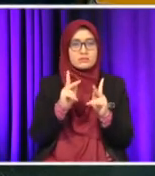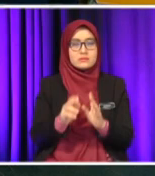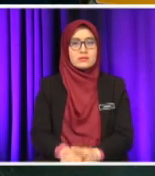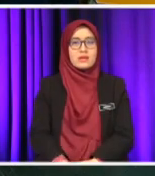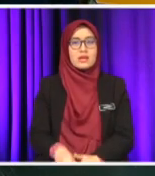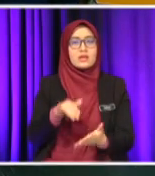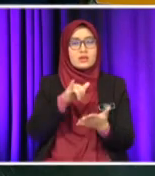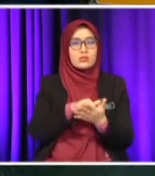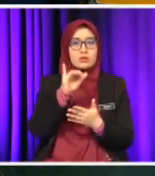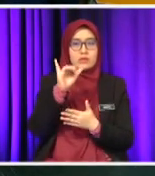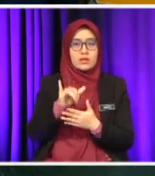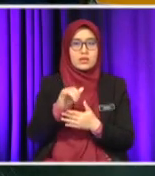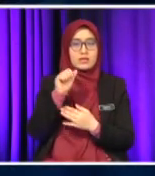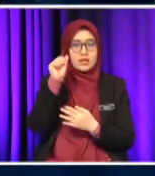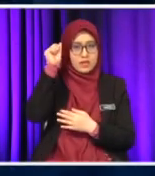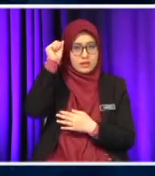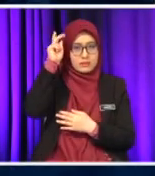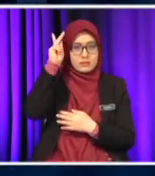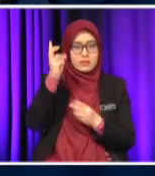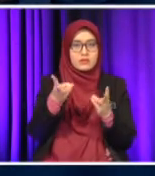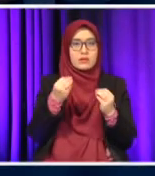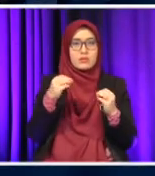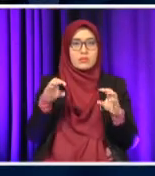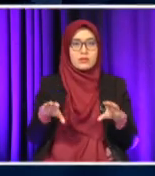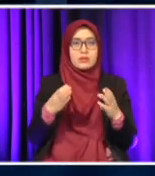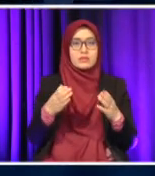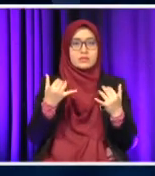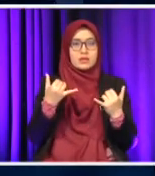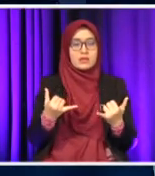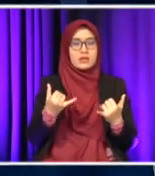kali ini kita berhadapan dengan situasi yang sebenarnya